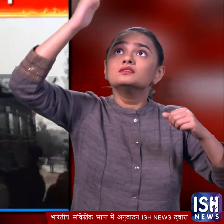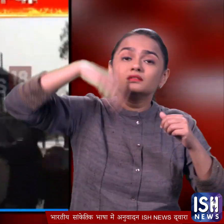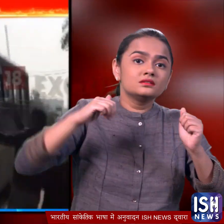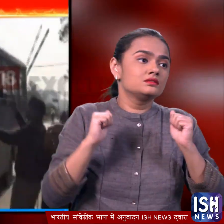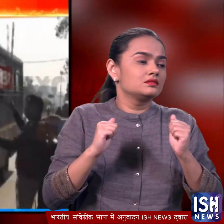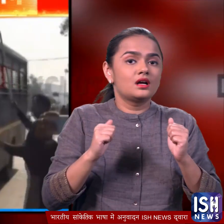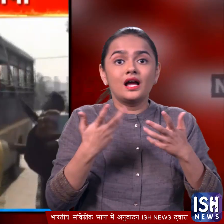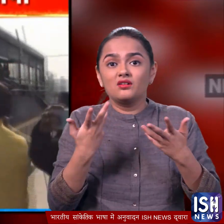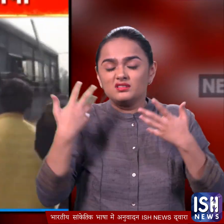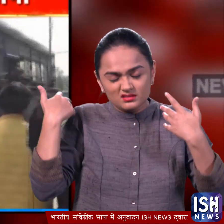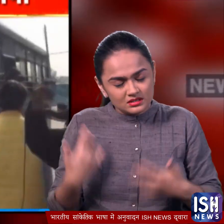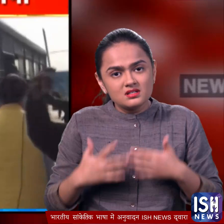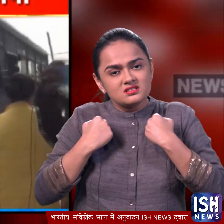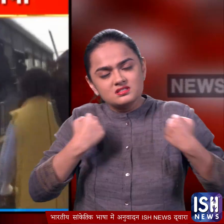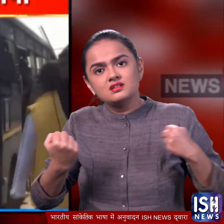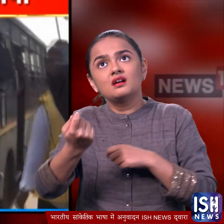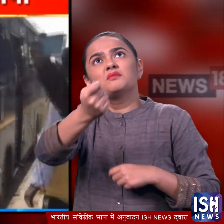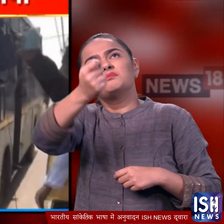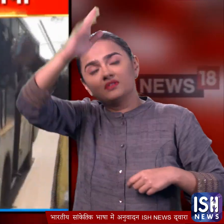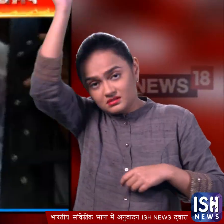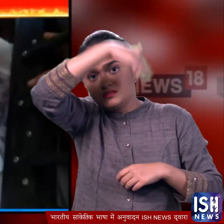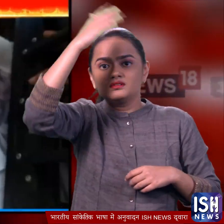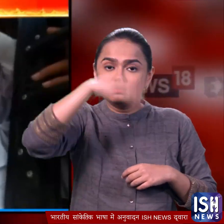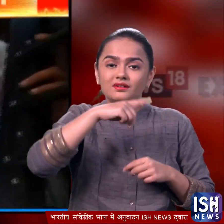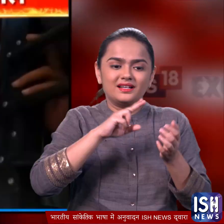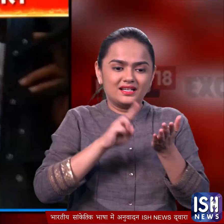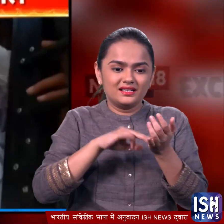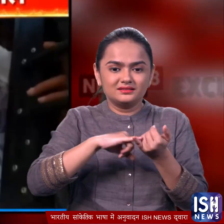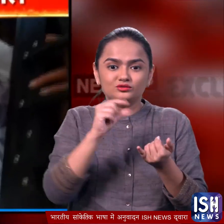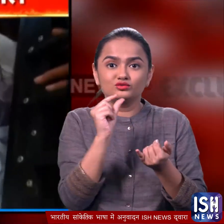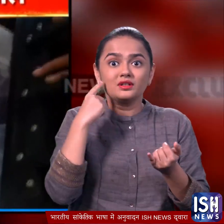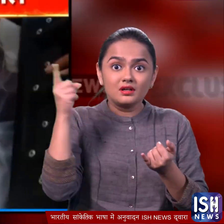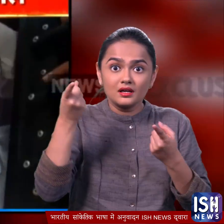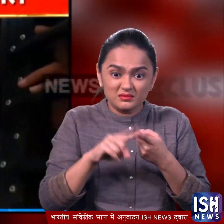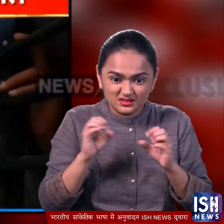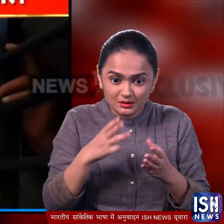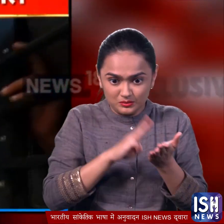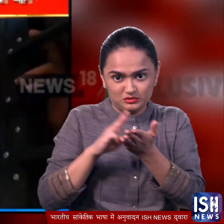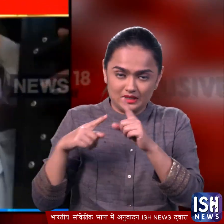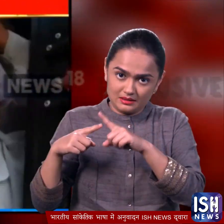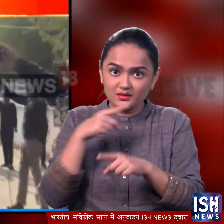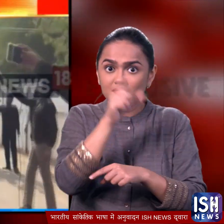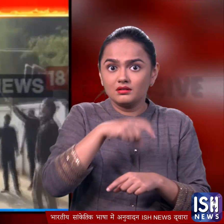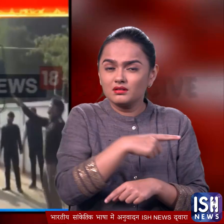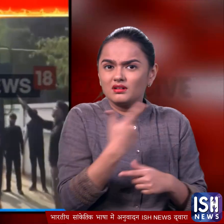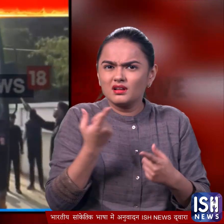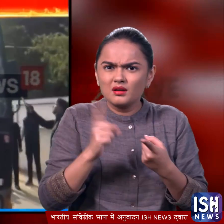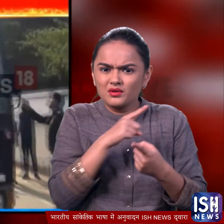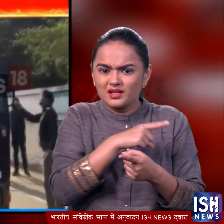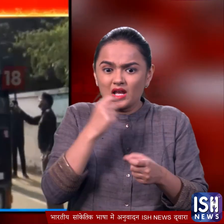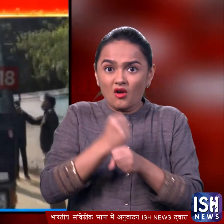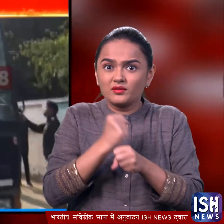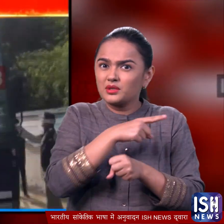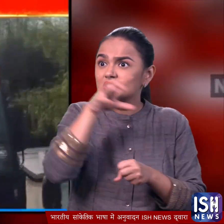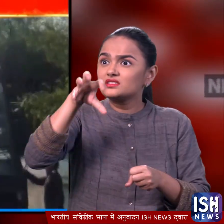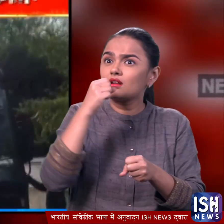इनको बस से नीचे उतारने के लिए भी पुलिस को बल प्रयोग करना पड़ा। इस प्रदर्शन की अगुवाई एनएसयूआई नेता मंजुल त्रिपाठी ने की, जिन्होंने कुलपति के